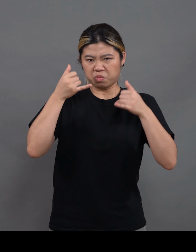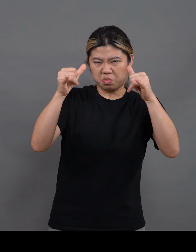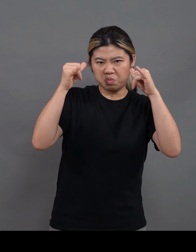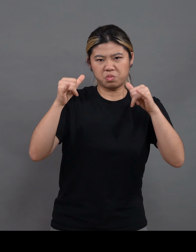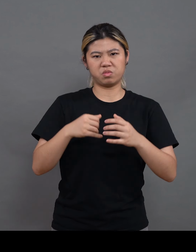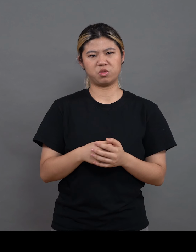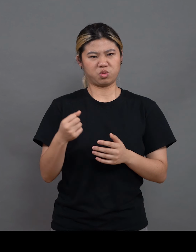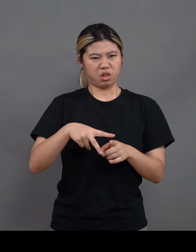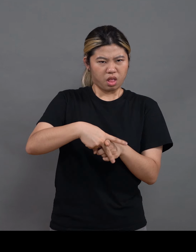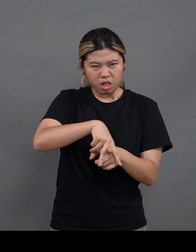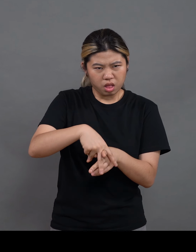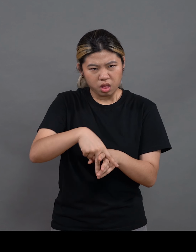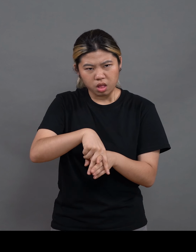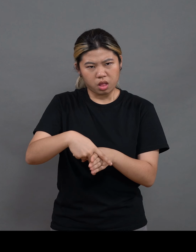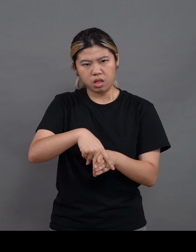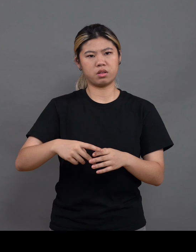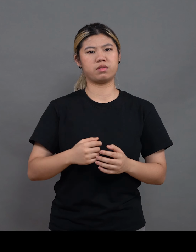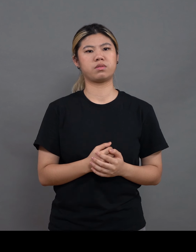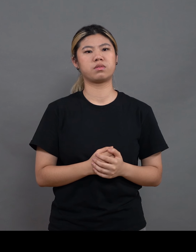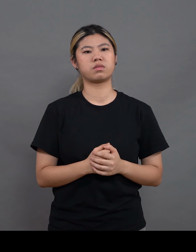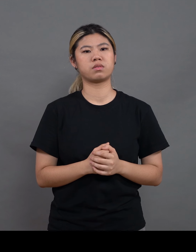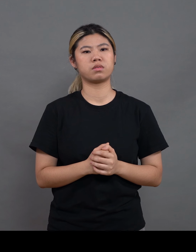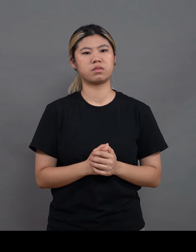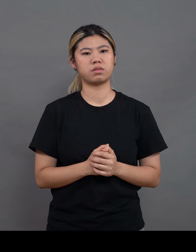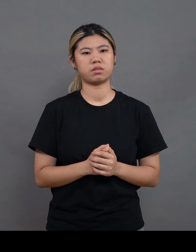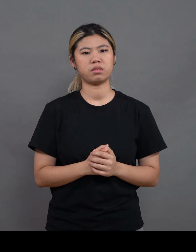很强烈的，也有很强的不确定性。